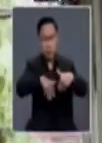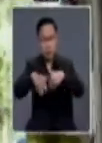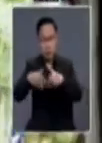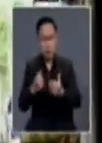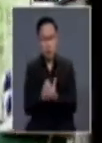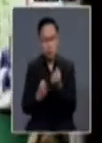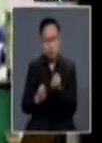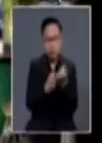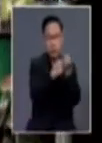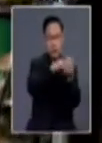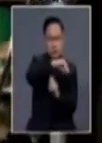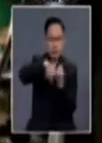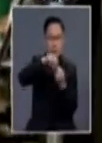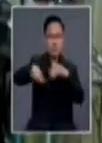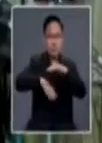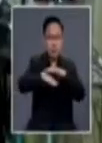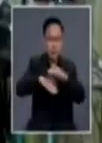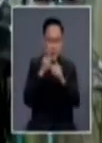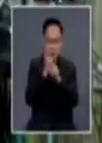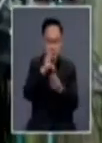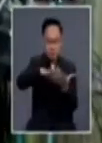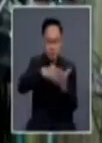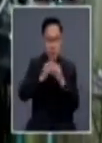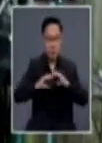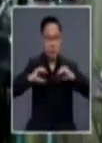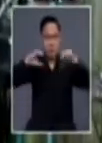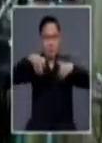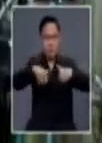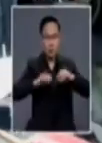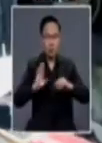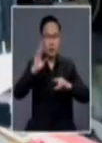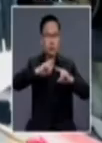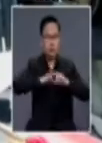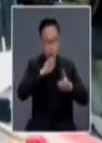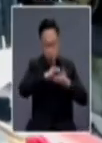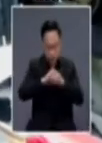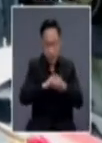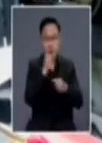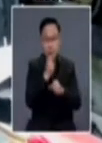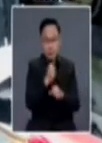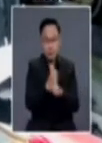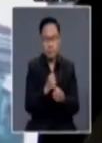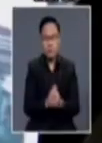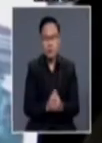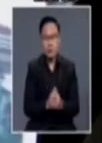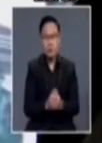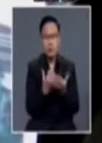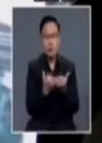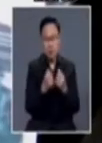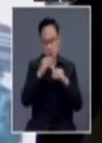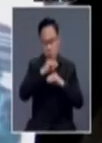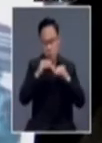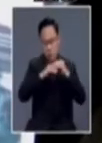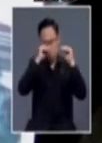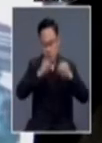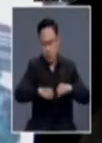พื่อขับเคลื่อนเศรษฐกิจฐานรากตามแนวทางประชารัฐเพื่อพัฒนายกระดับคุณภาพชีวิตของชุมชนปัจจุบันได้รับอนุมัติโครง